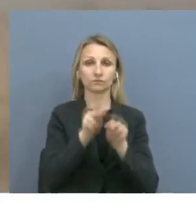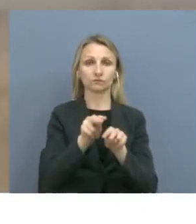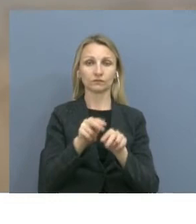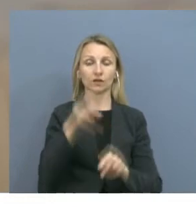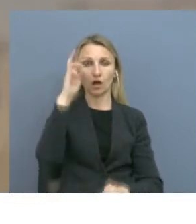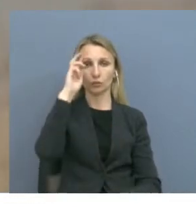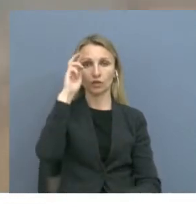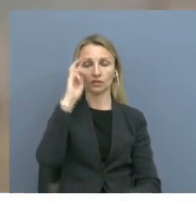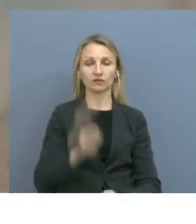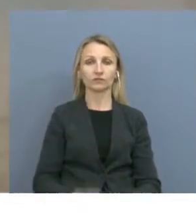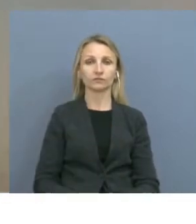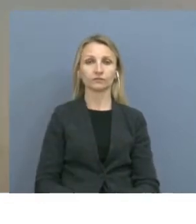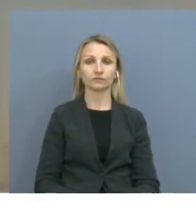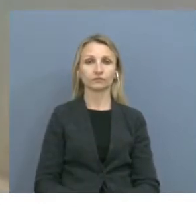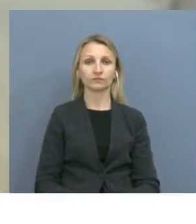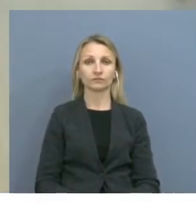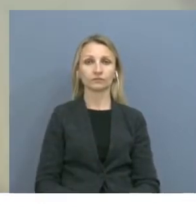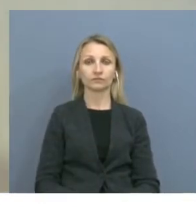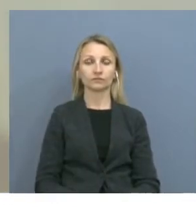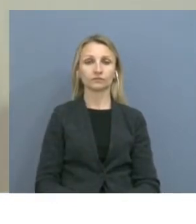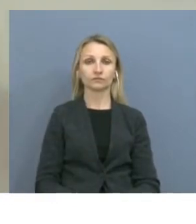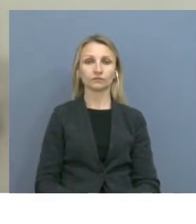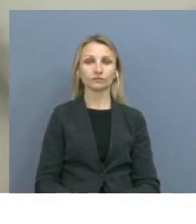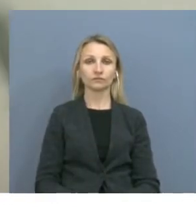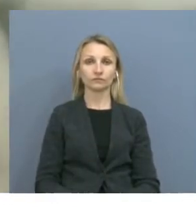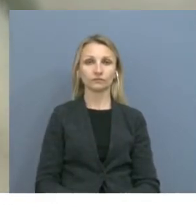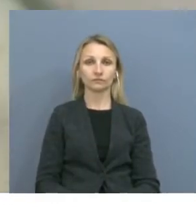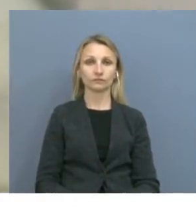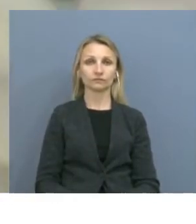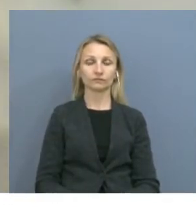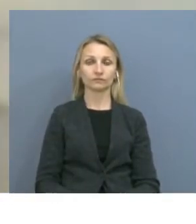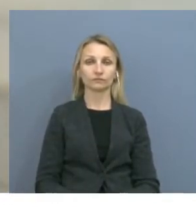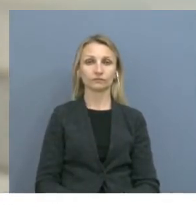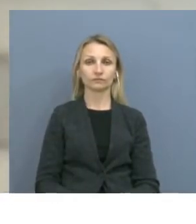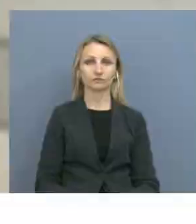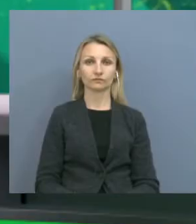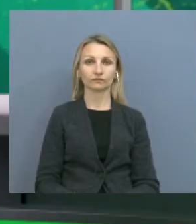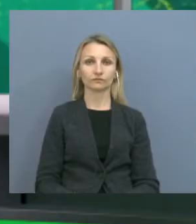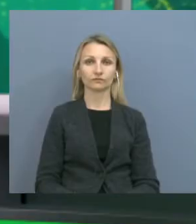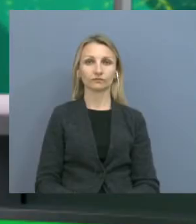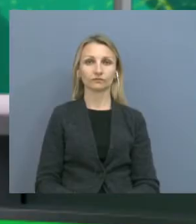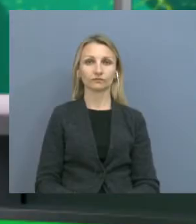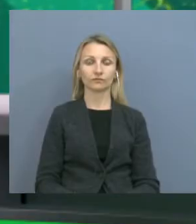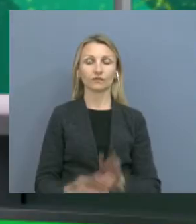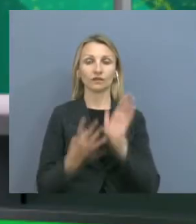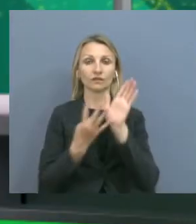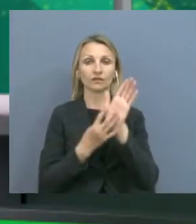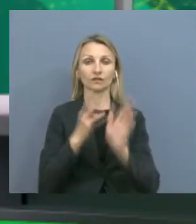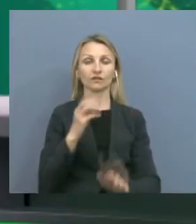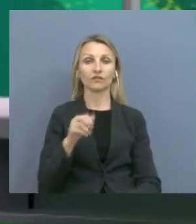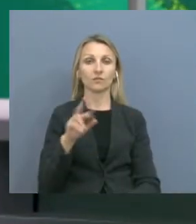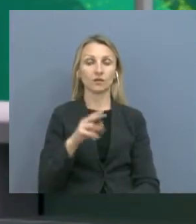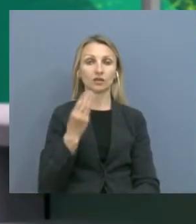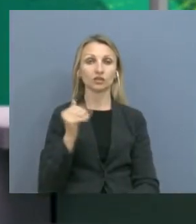контролем государства. Чингиз Жусупов, Абзал Балтабаев, Жамбыл Балтаев, Кокше, Ахпарат. 9 мая члены